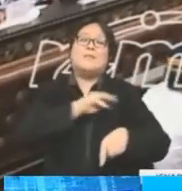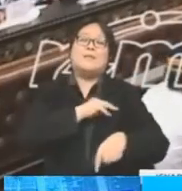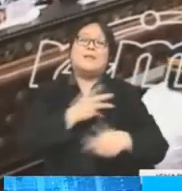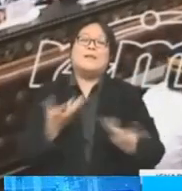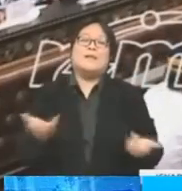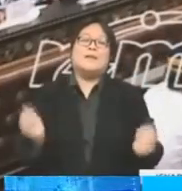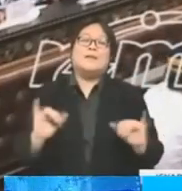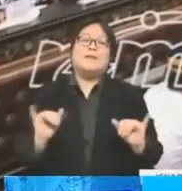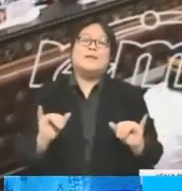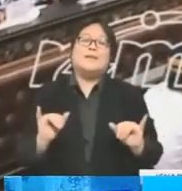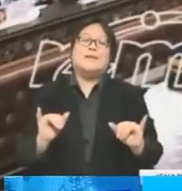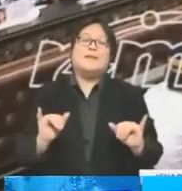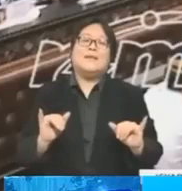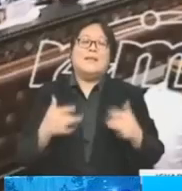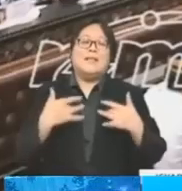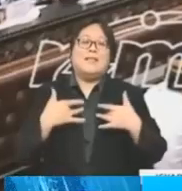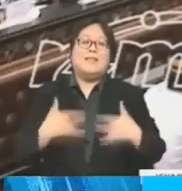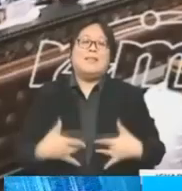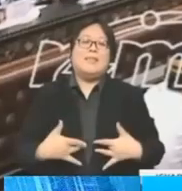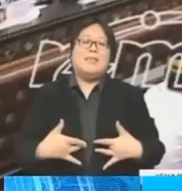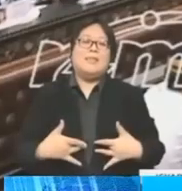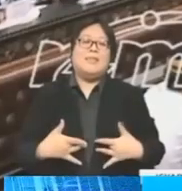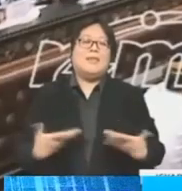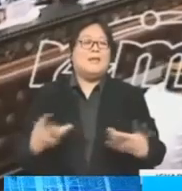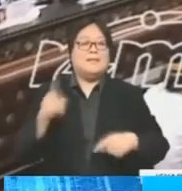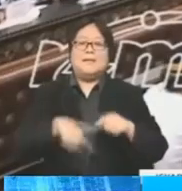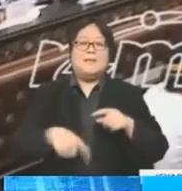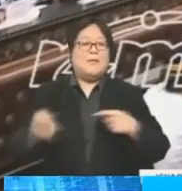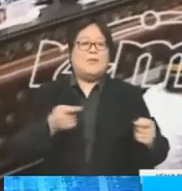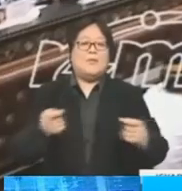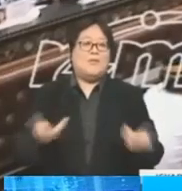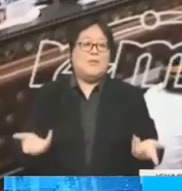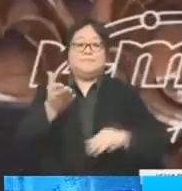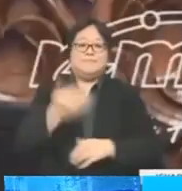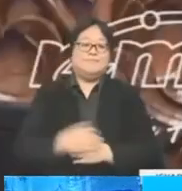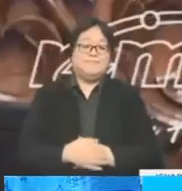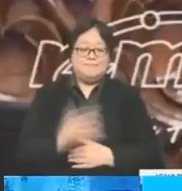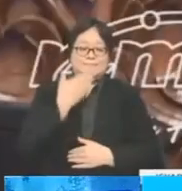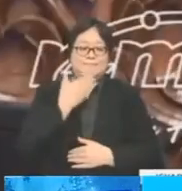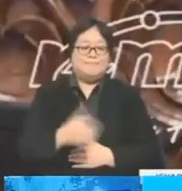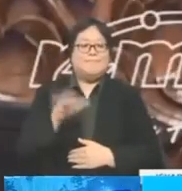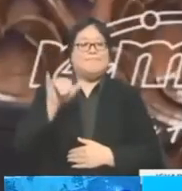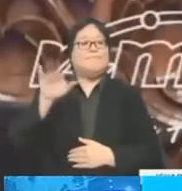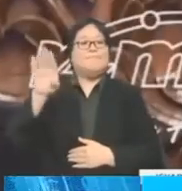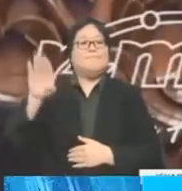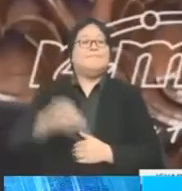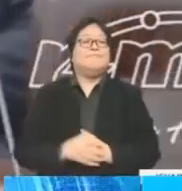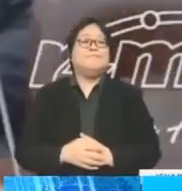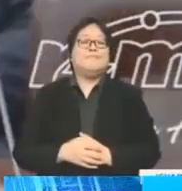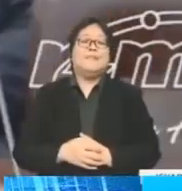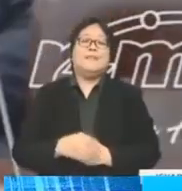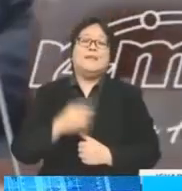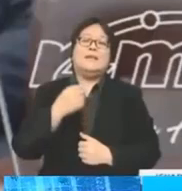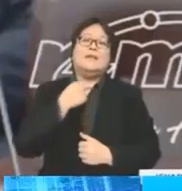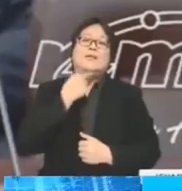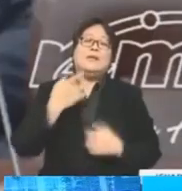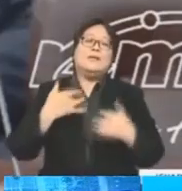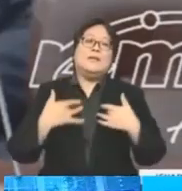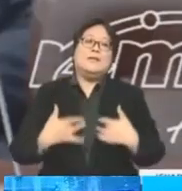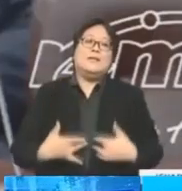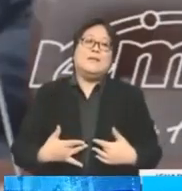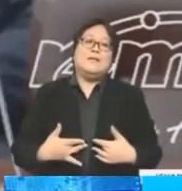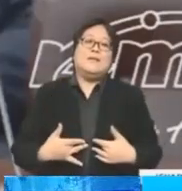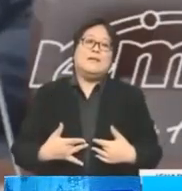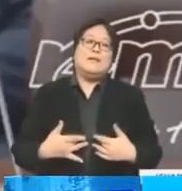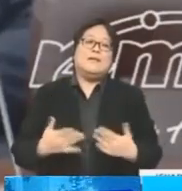kepada peringatan tersebut justru pengguna dikalahkan melakukan kawalan Kediri selain ibubapa atau penjaga untuk meletakkan